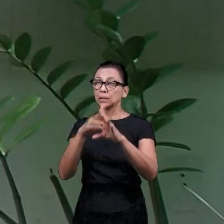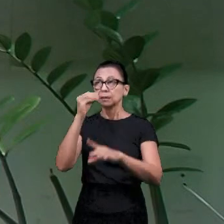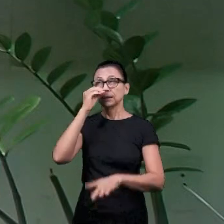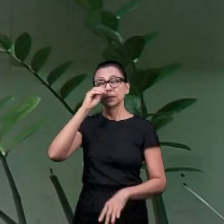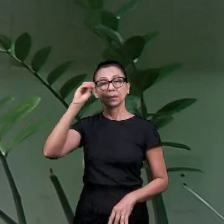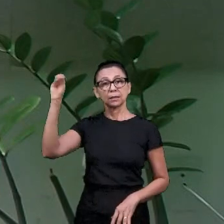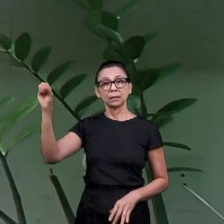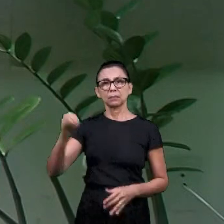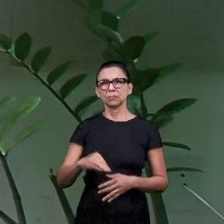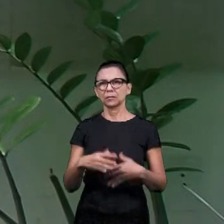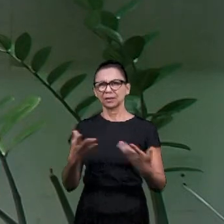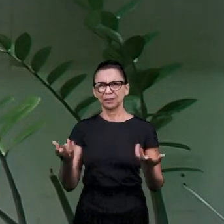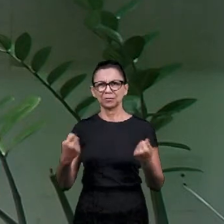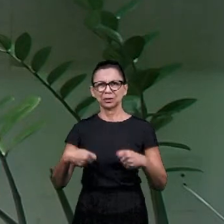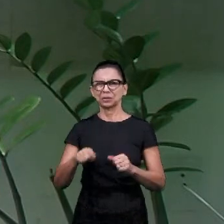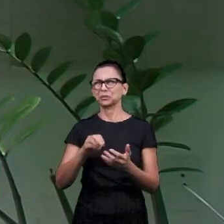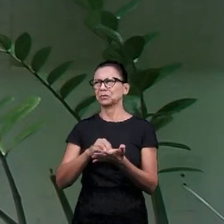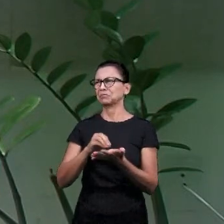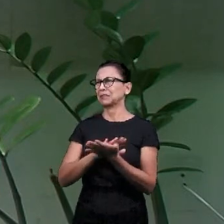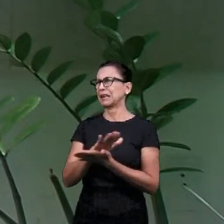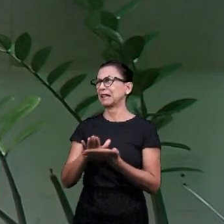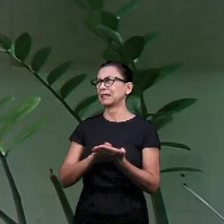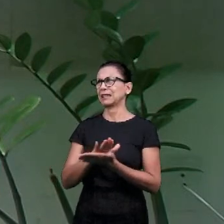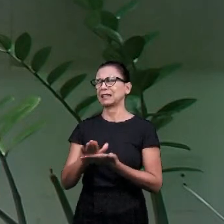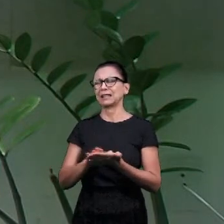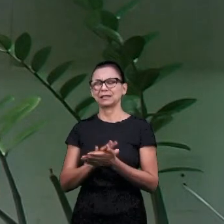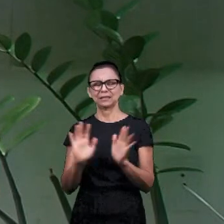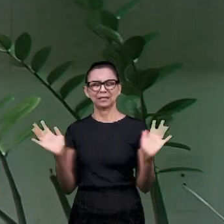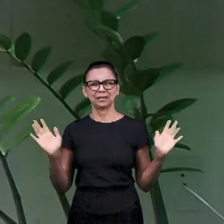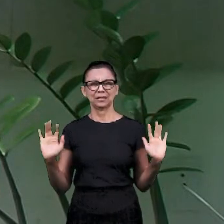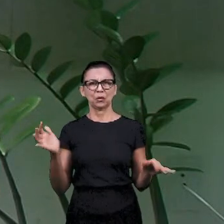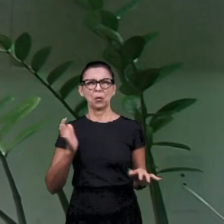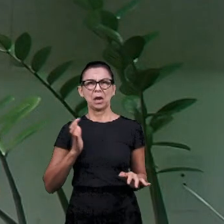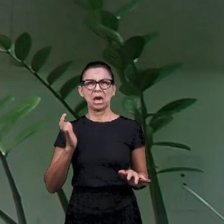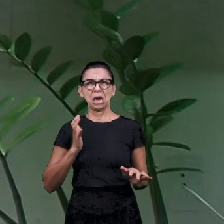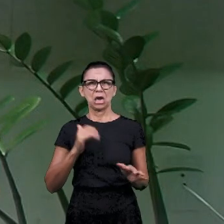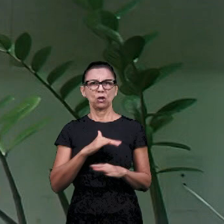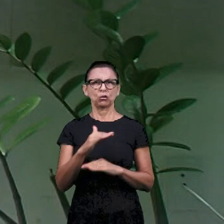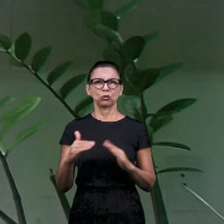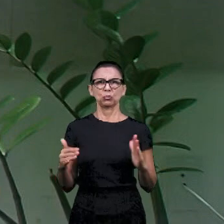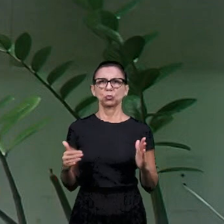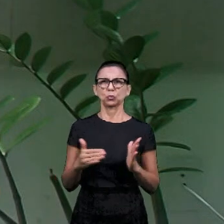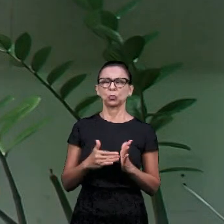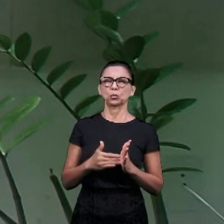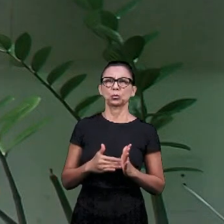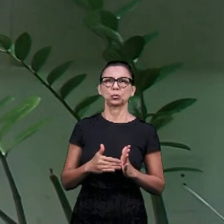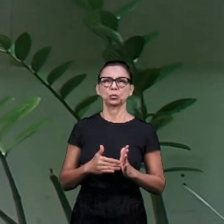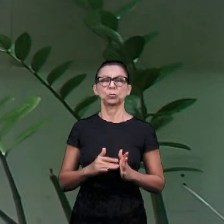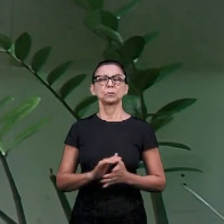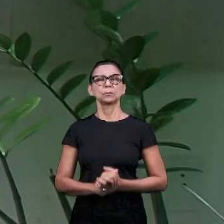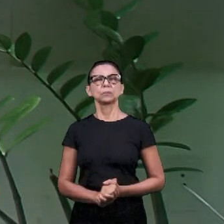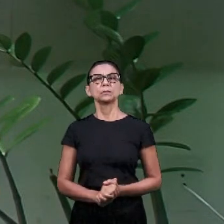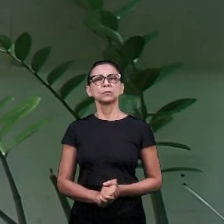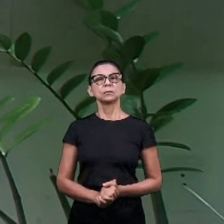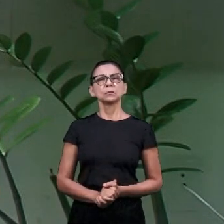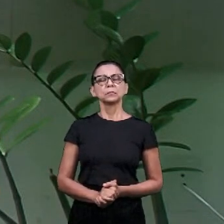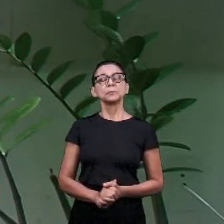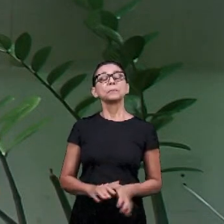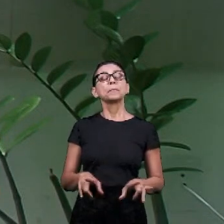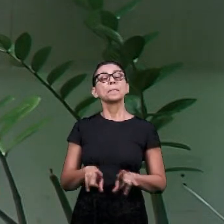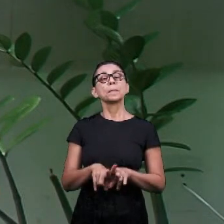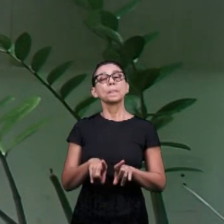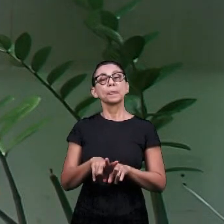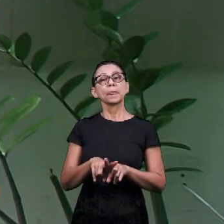riche, je me suis enrichi et je ne manque de rien. Il n'a pas besoin de la doctrine. Il rejette le